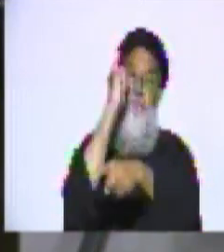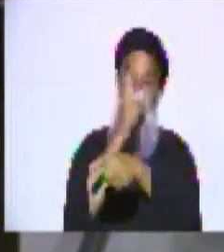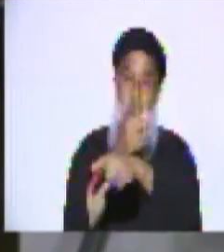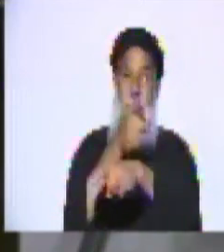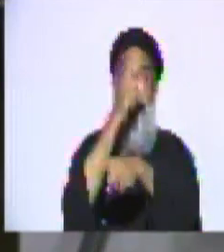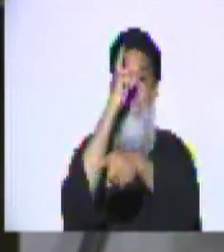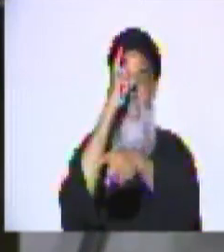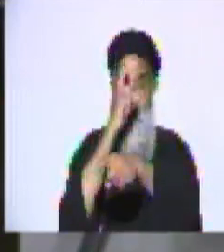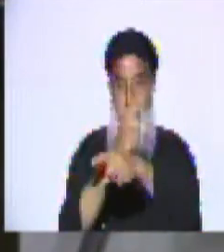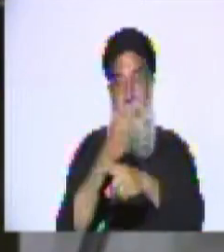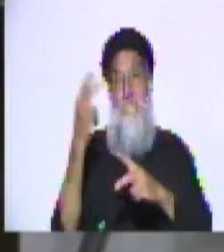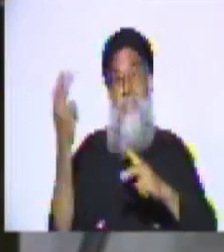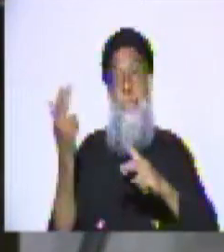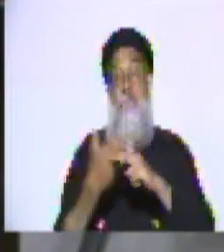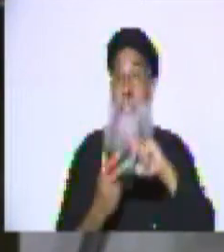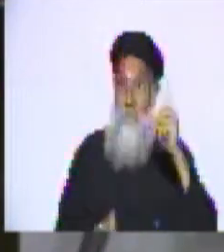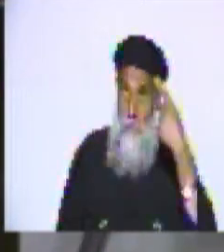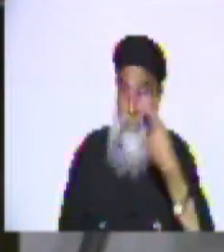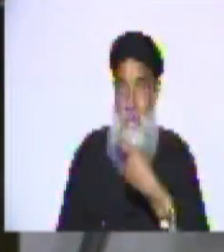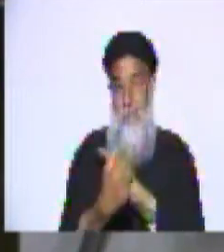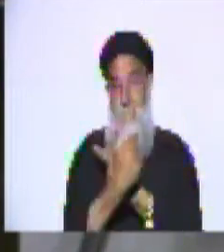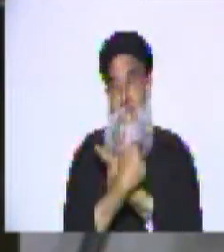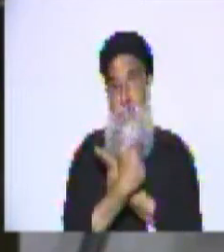يعني انيانوس